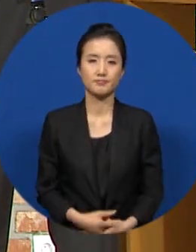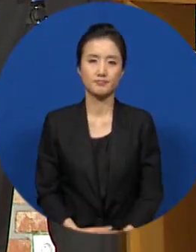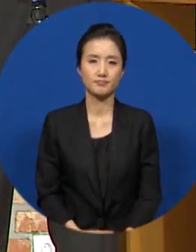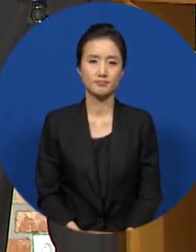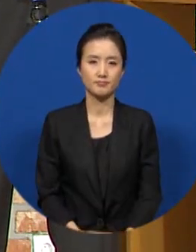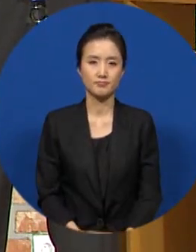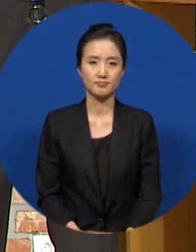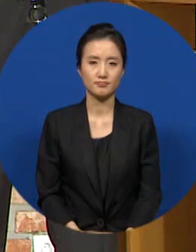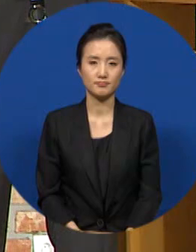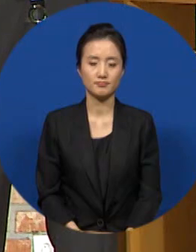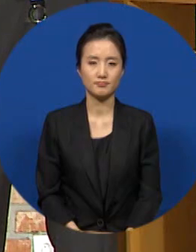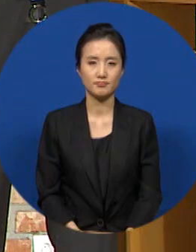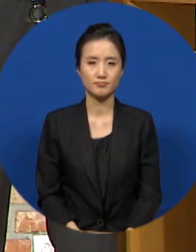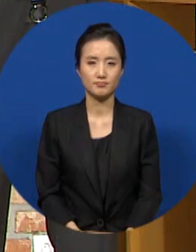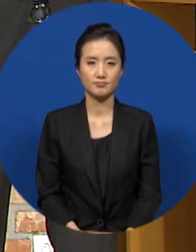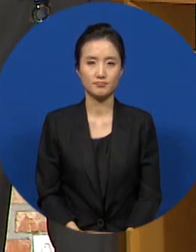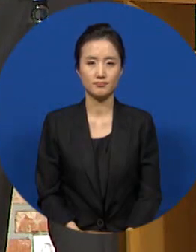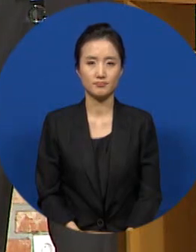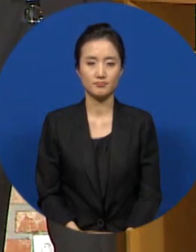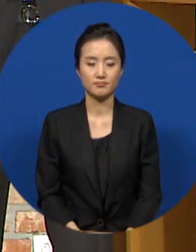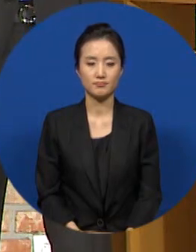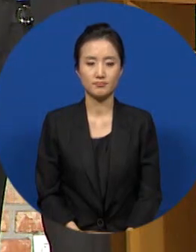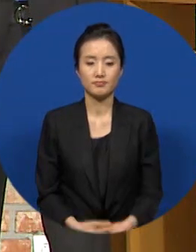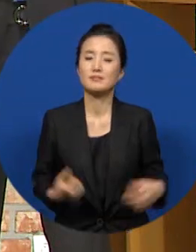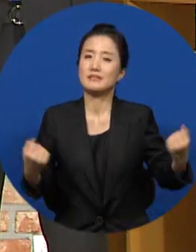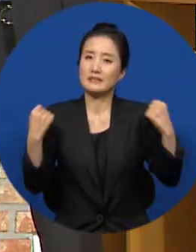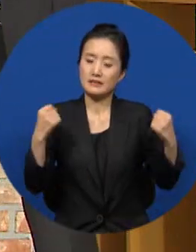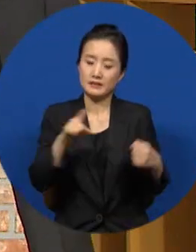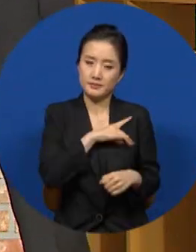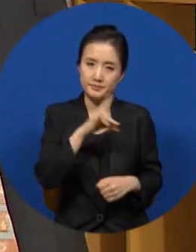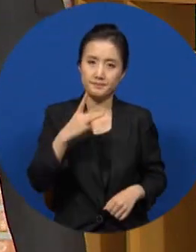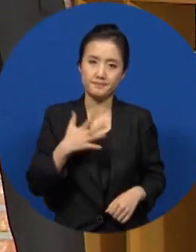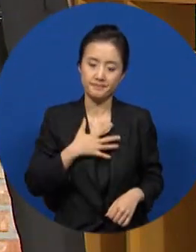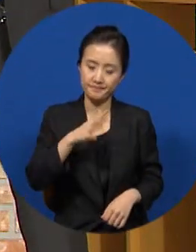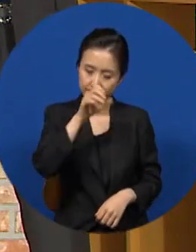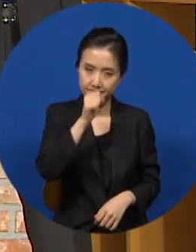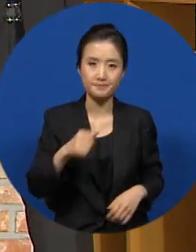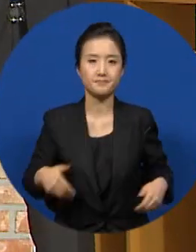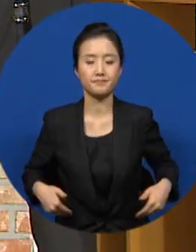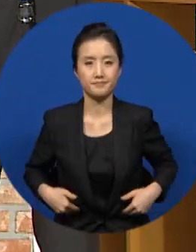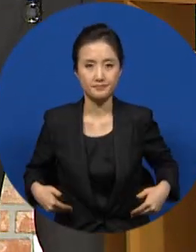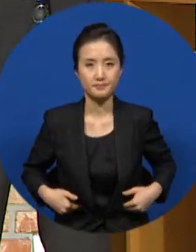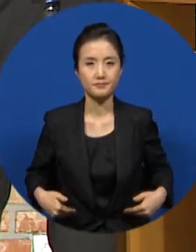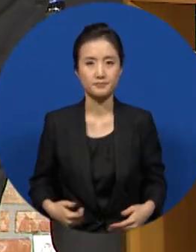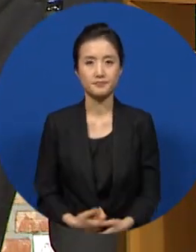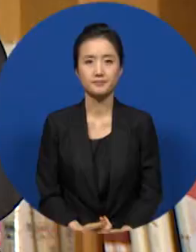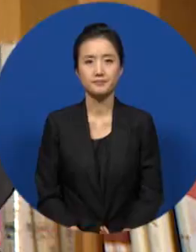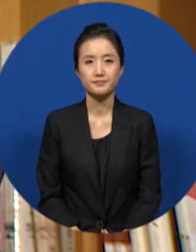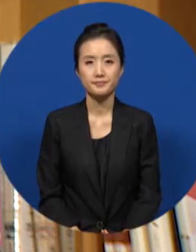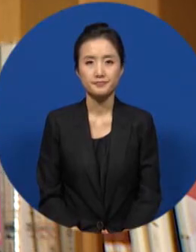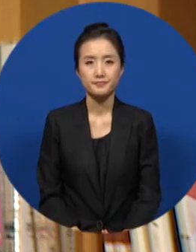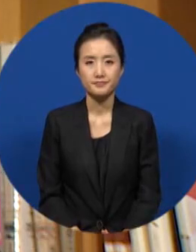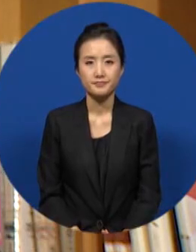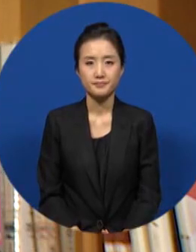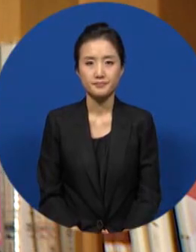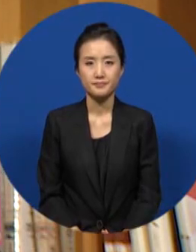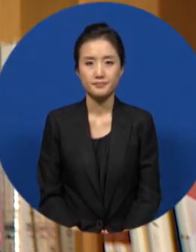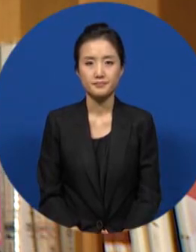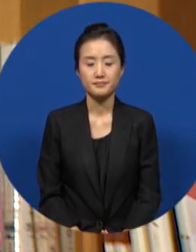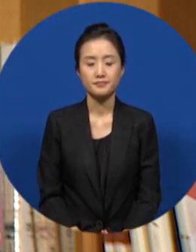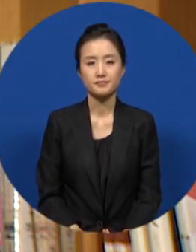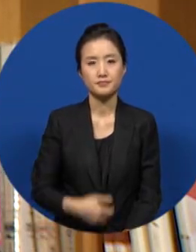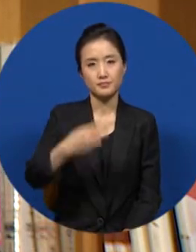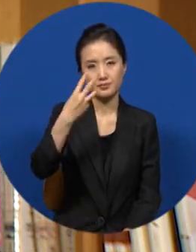이 에너지는요. 일단은 기분이 좋아야 됩니다. 기가 기운이 좋아야 됩니다. 우리가 흔히 look